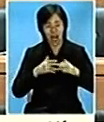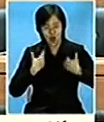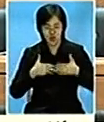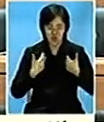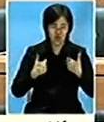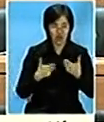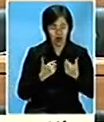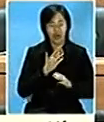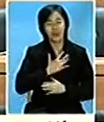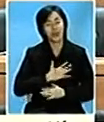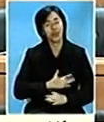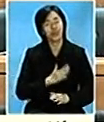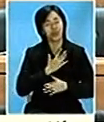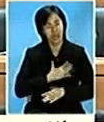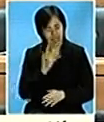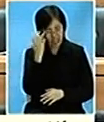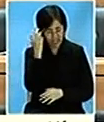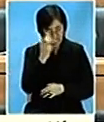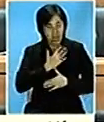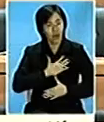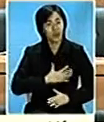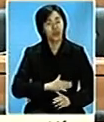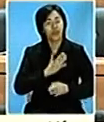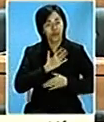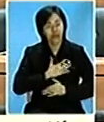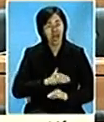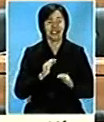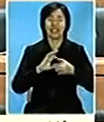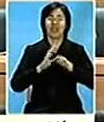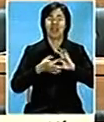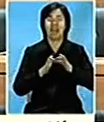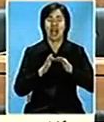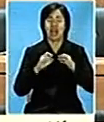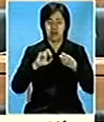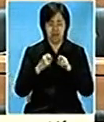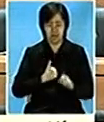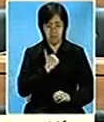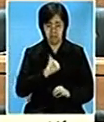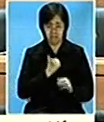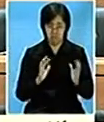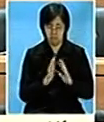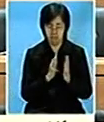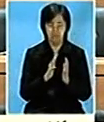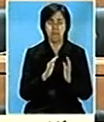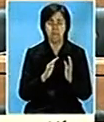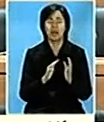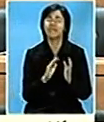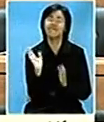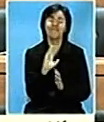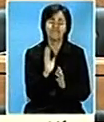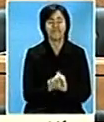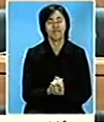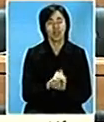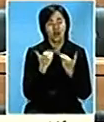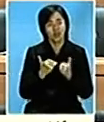ทำให้เขาผ่อนคลายในสิ่งที่เขาควรจะต้องไประบายออกทางตีกันอย่างนี้เป็นต้นดังนั้นผมดีใจที่ท่านรัฐมนตรี